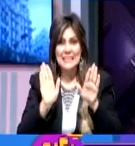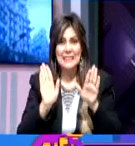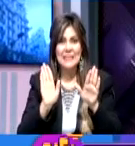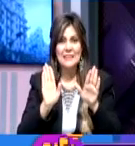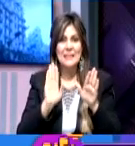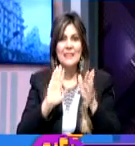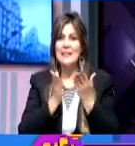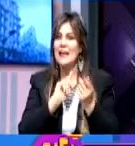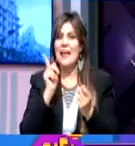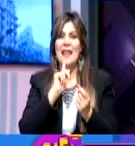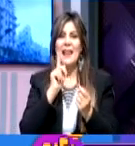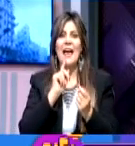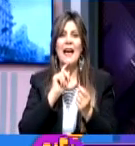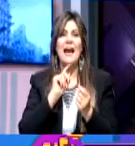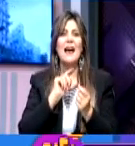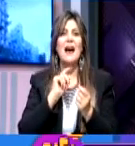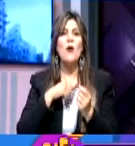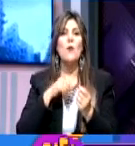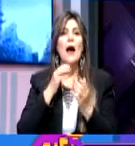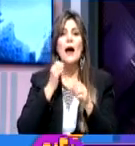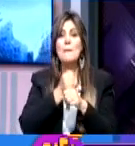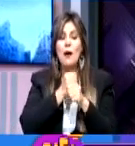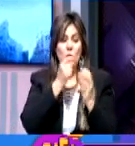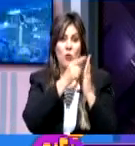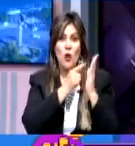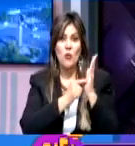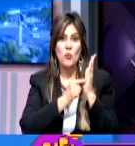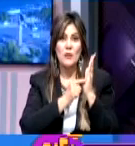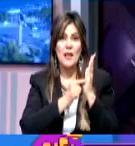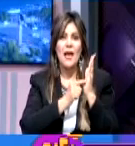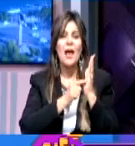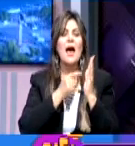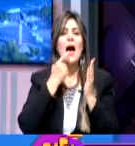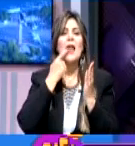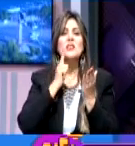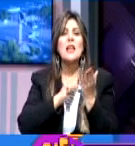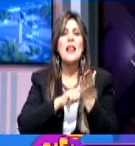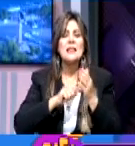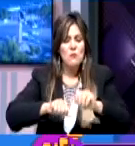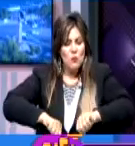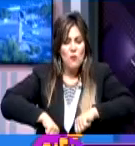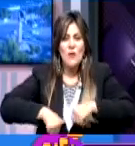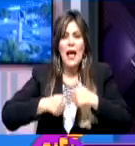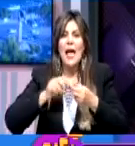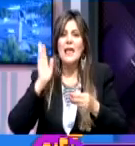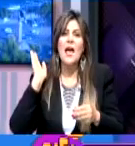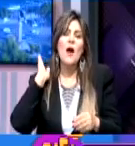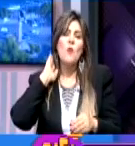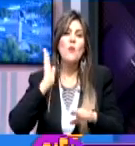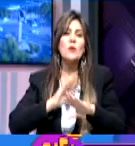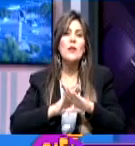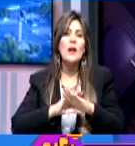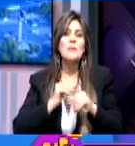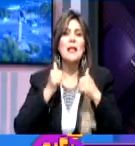بيقولوها المتطلبات الحياه لذوي اعاقه. يعني جايز واحد يا استاذه مشاعر يكون مش كبير في السن مش عايز